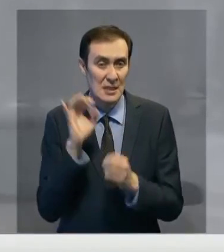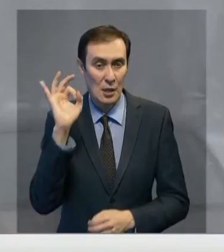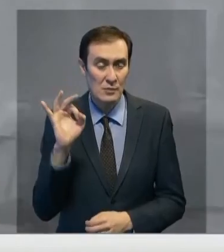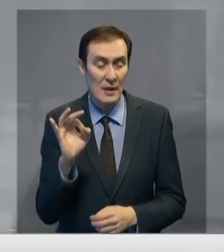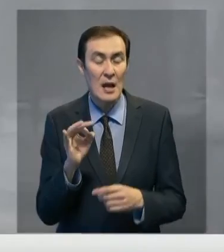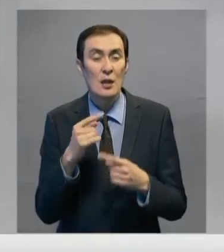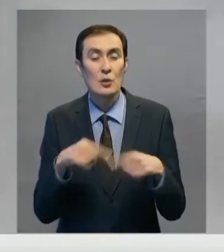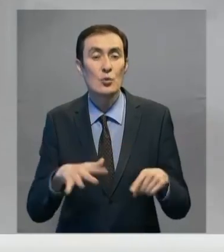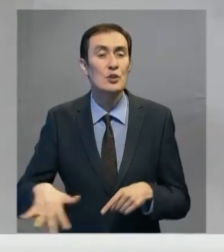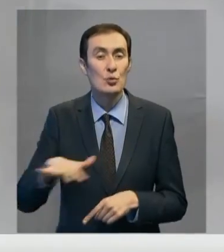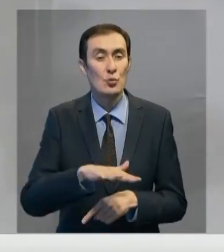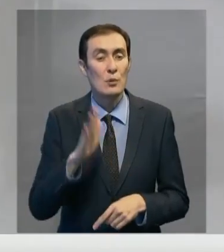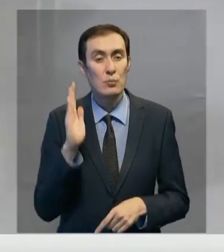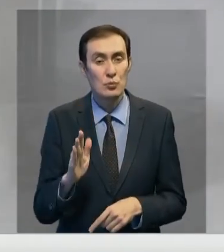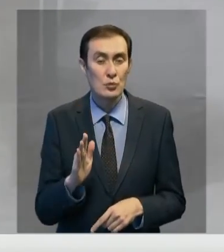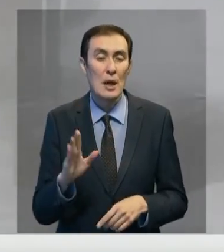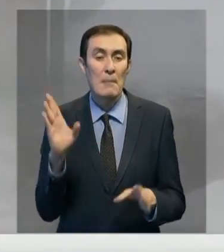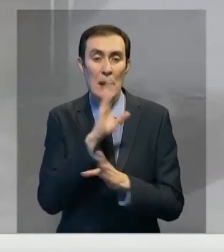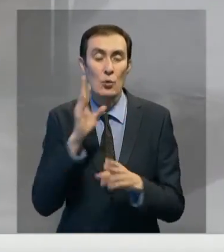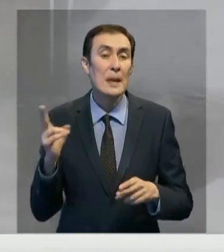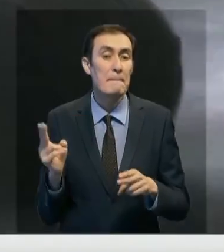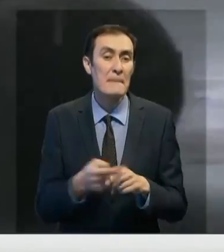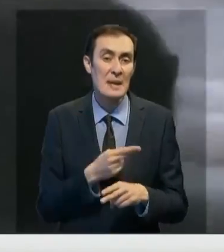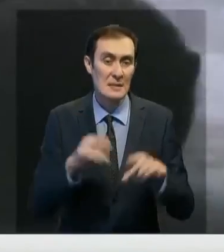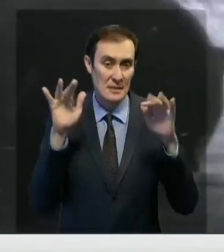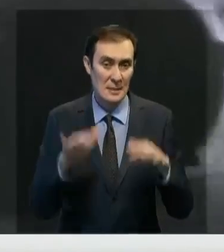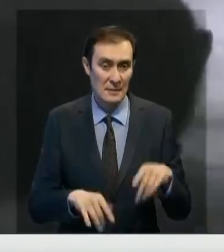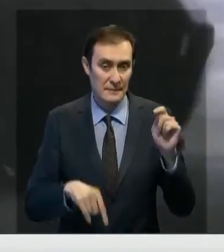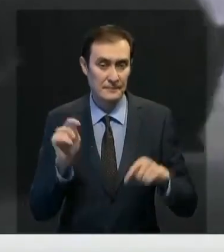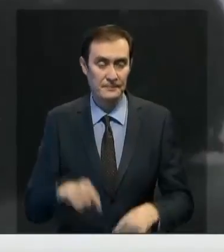На остальной территории республики синоптики обещают погоду без осадков.